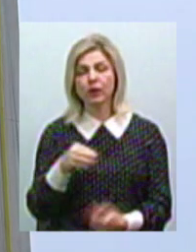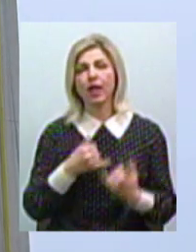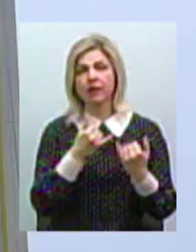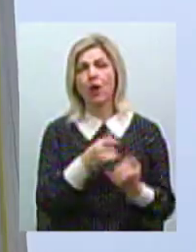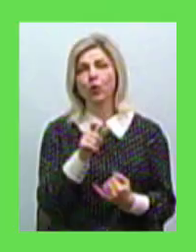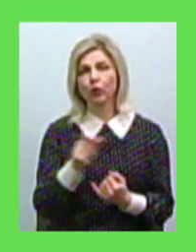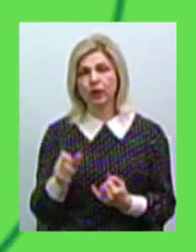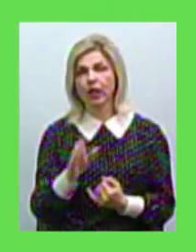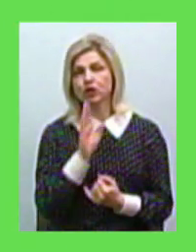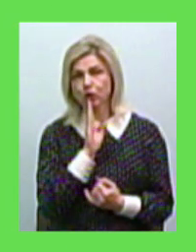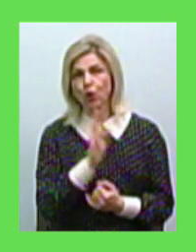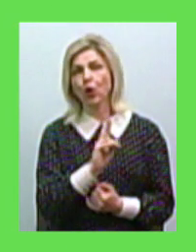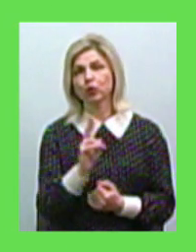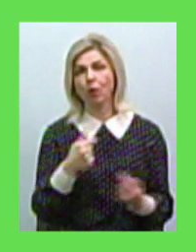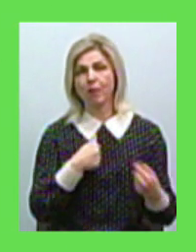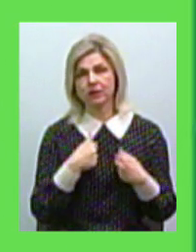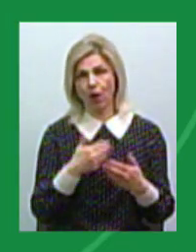насильства.